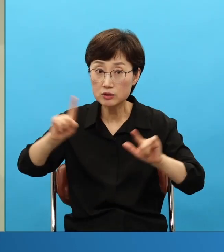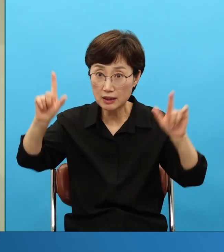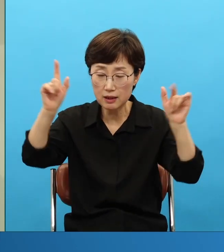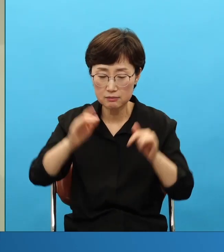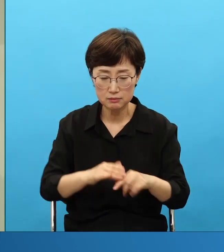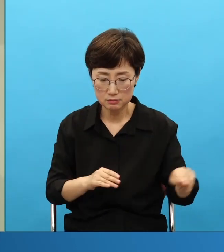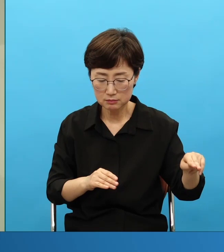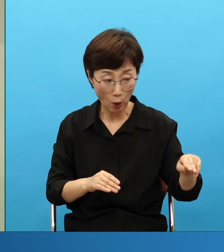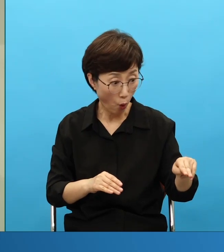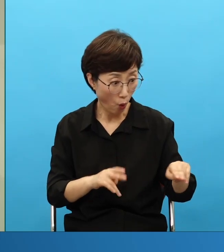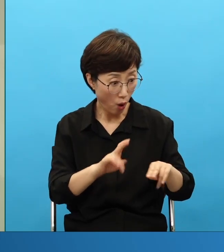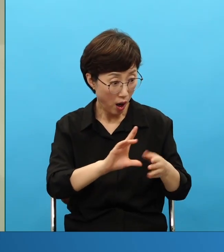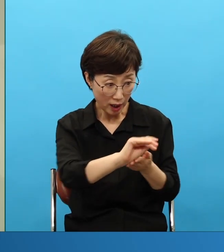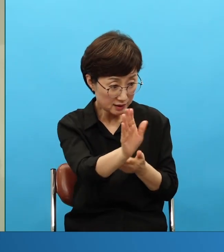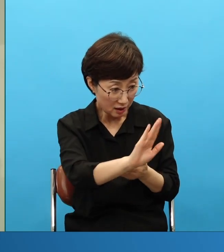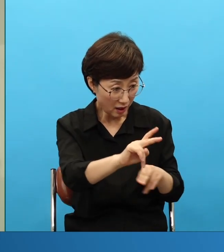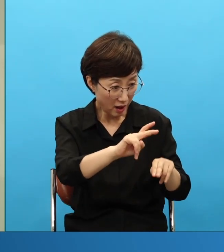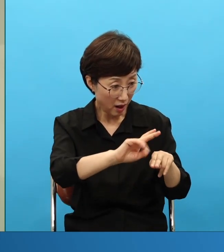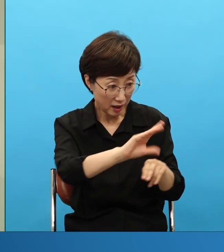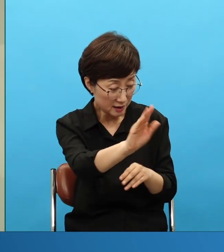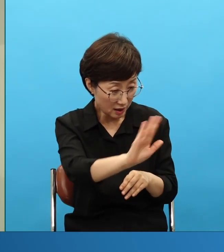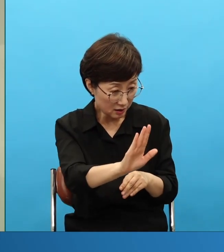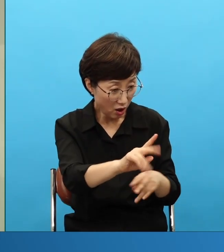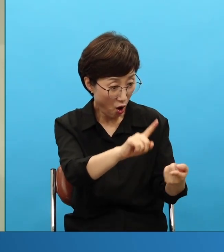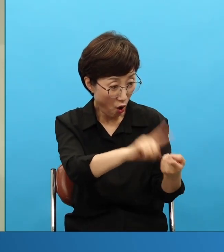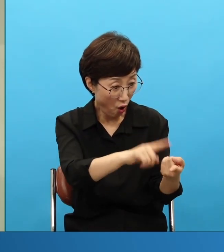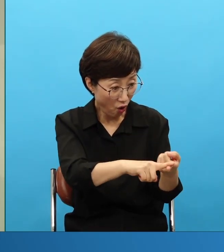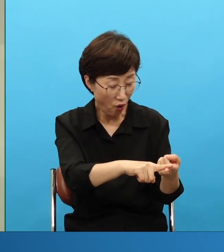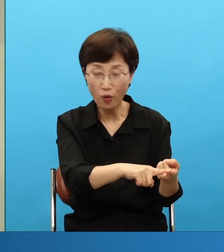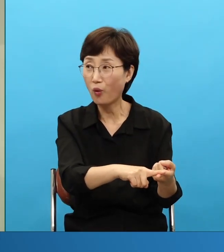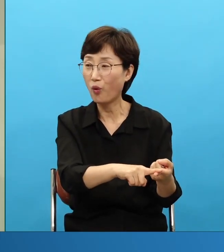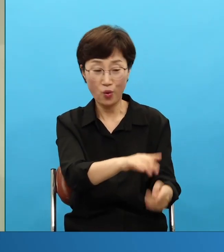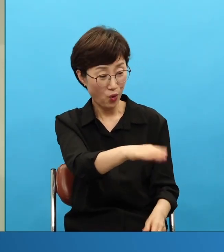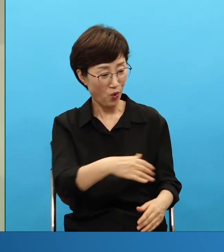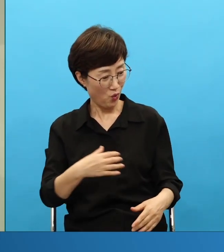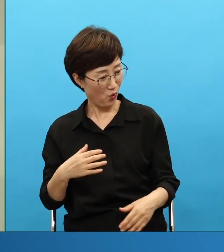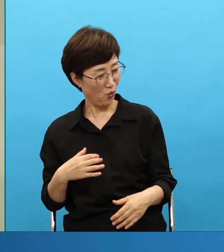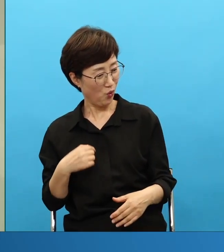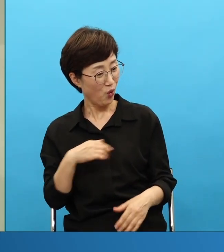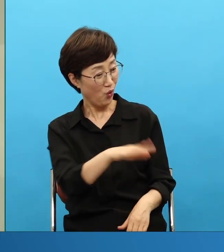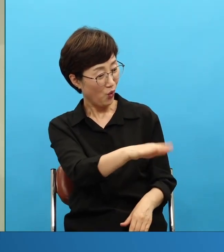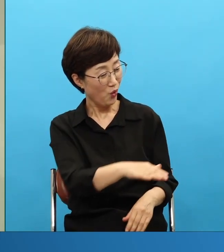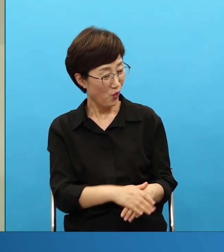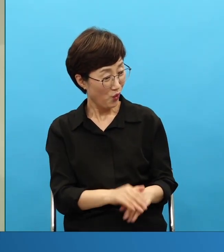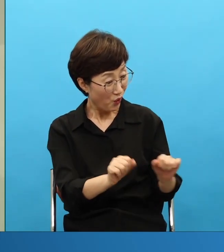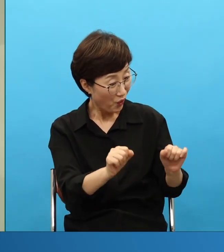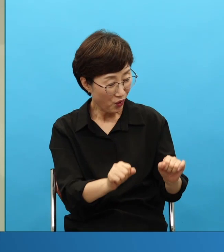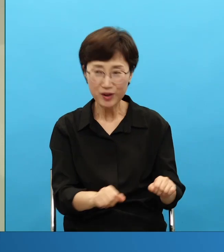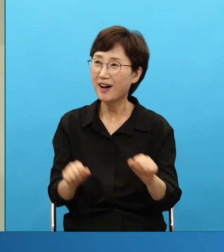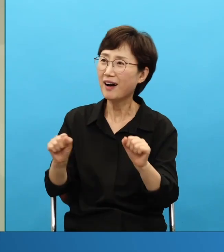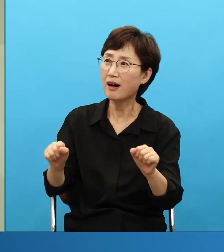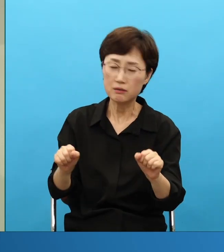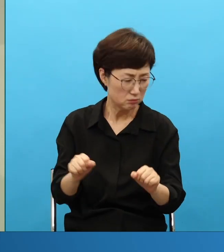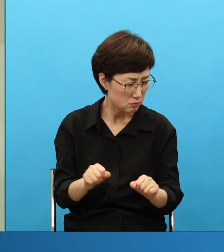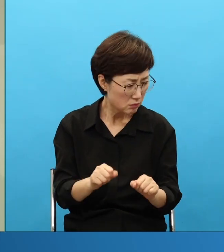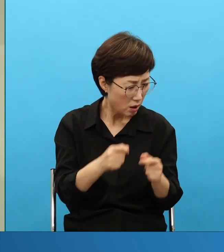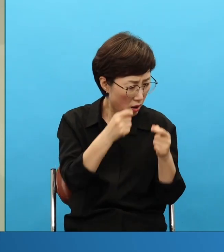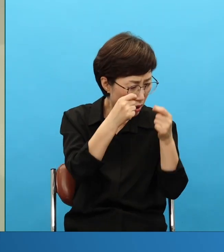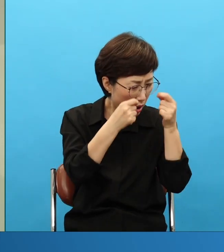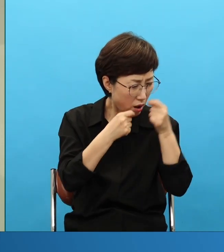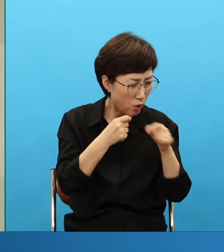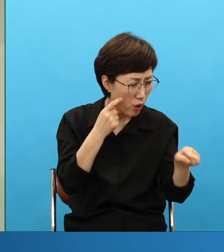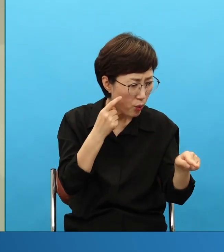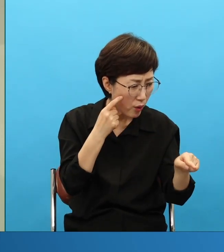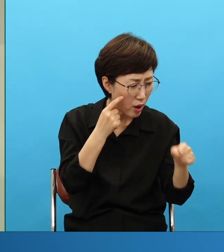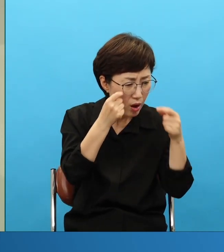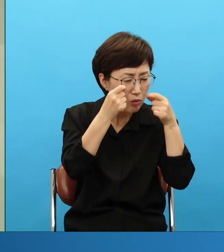앉아 예배를 드리는 거예요. But one day, she was sitting in the back giving worship. 그래 너무 내가 옆에 가 보니까 이제 울어. And I was really surprised, so I sat